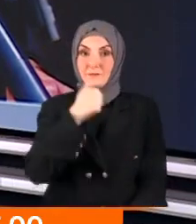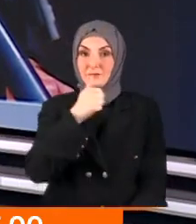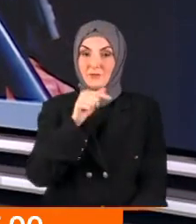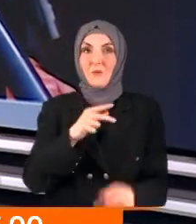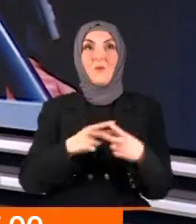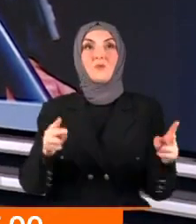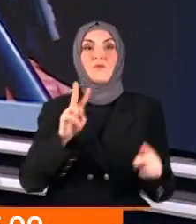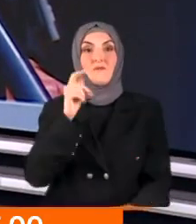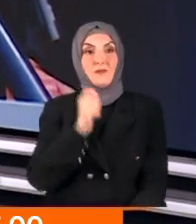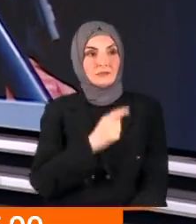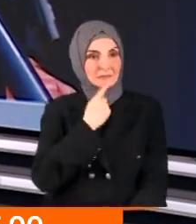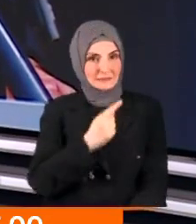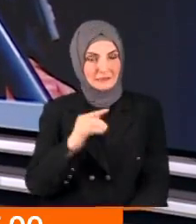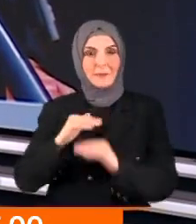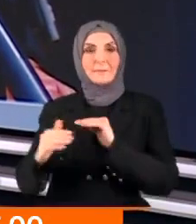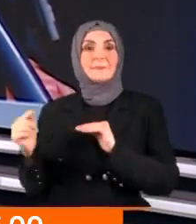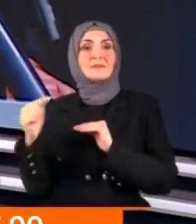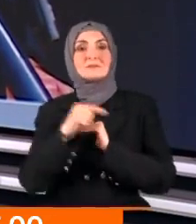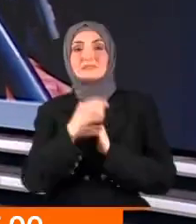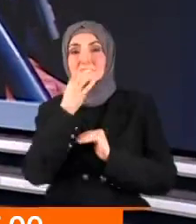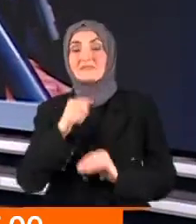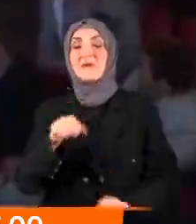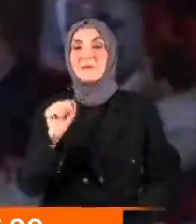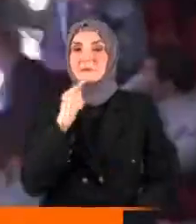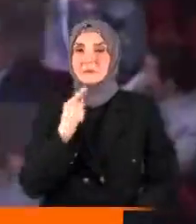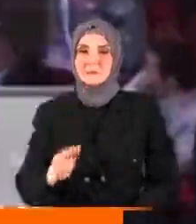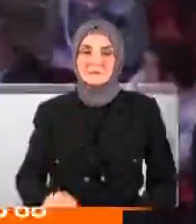buna müsaade etmez dedi.